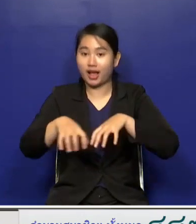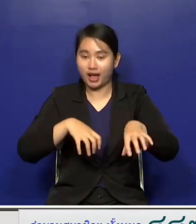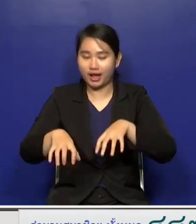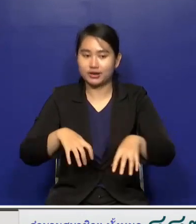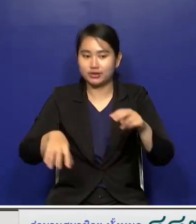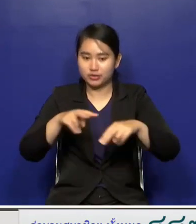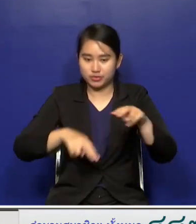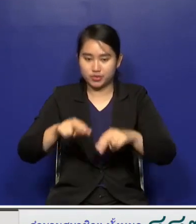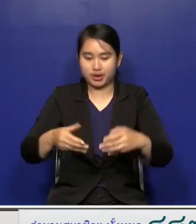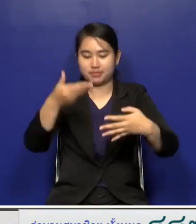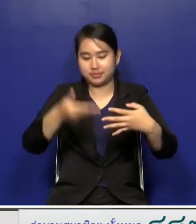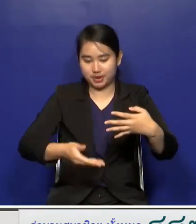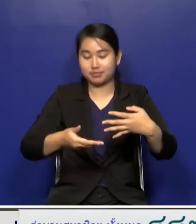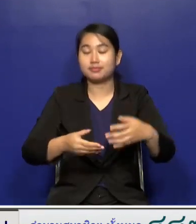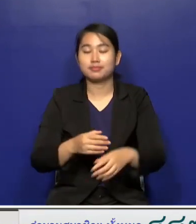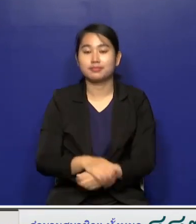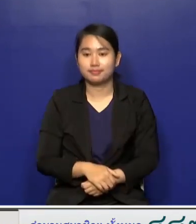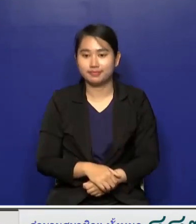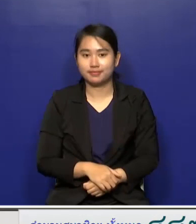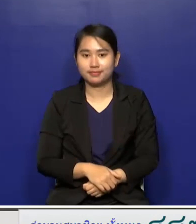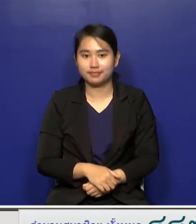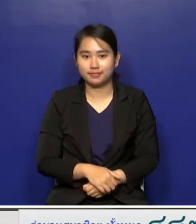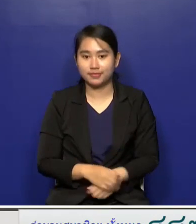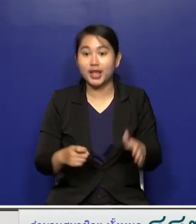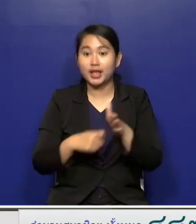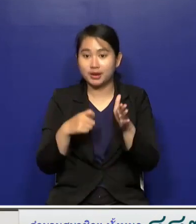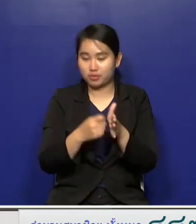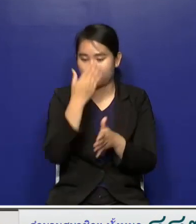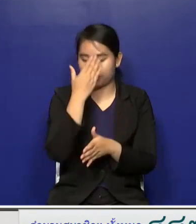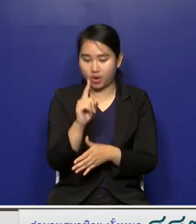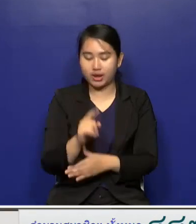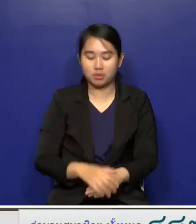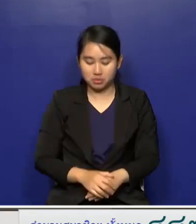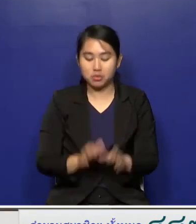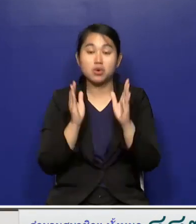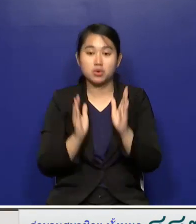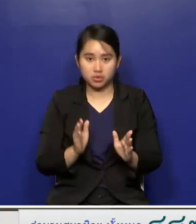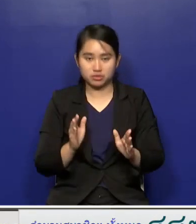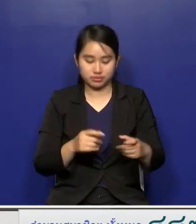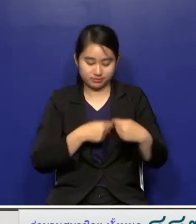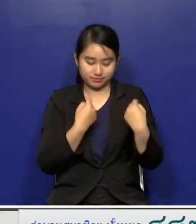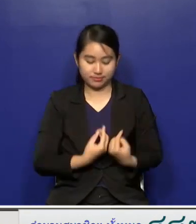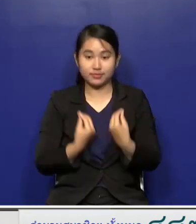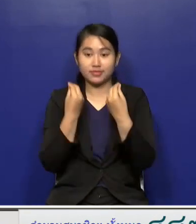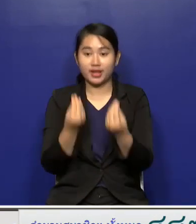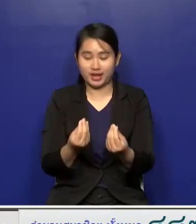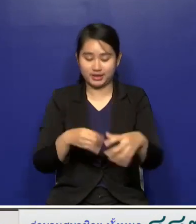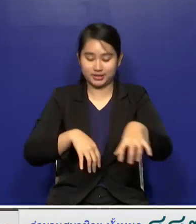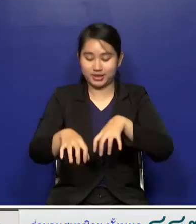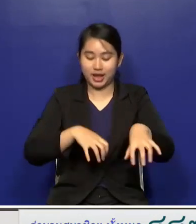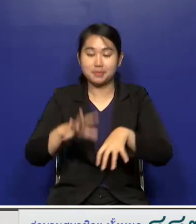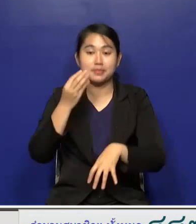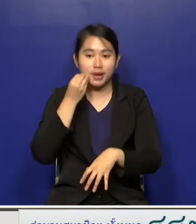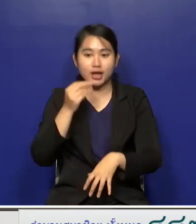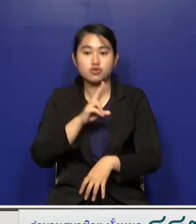ษณะ4ประเภทที่ผมกล่าวแล้วเพราะจะทำให้เขาใส่ใจในการจัดการบ้านเมืองของตัวเ